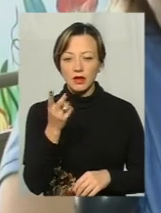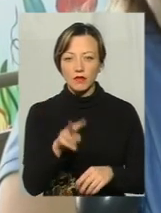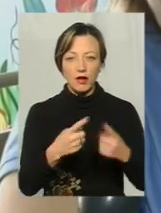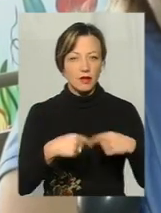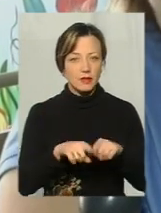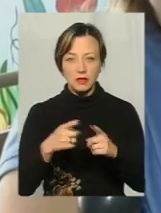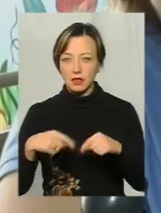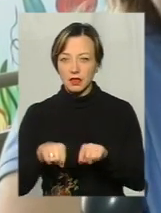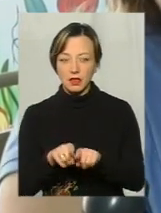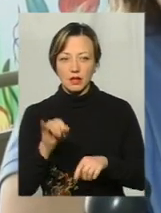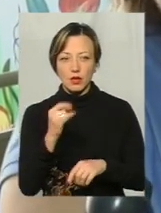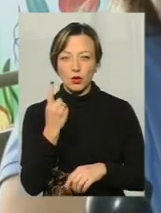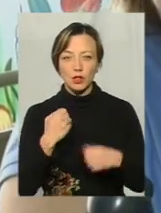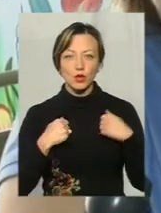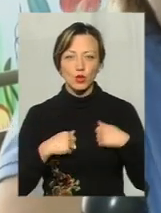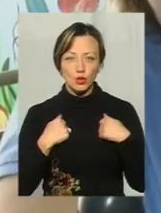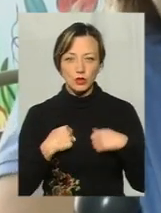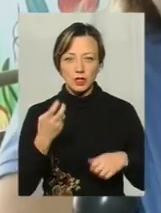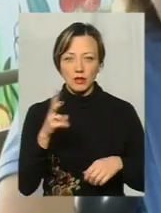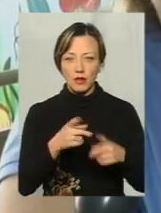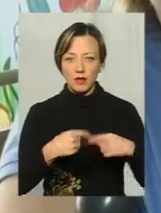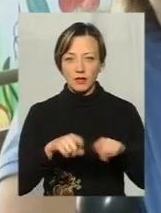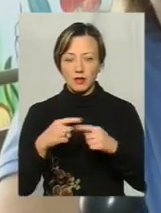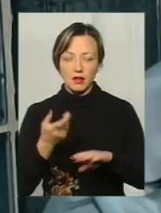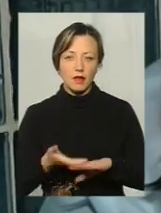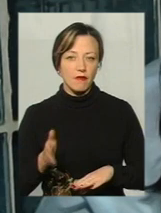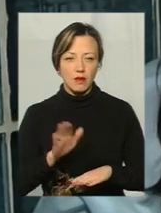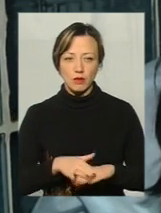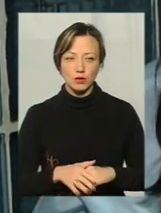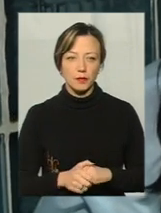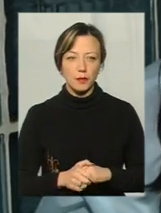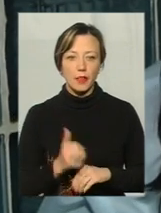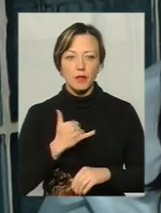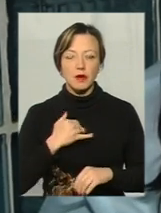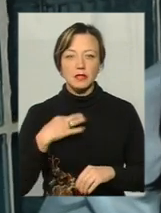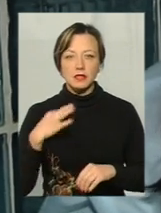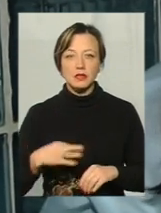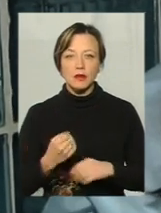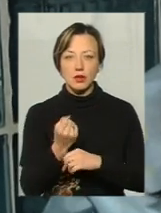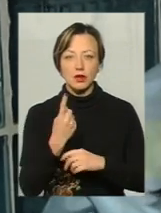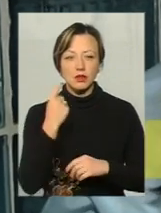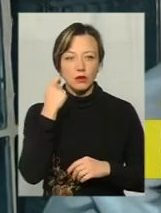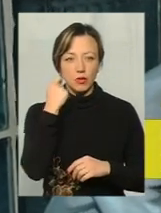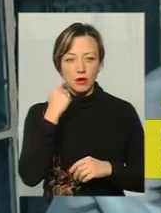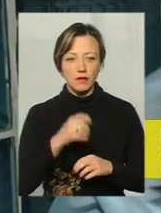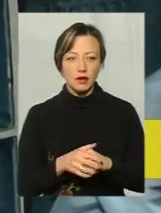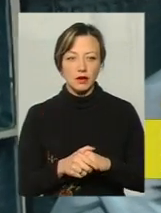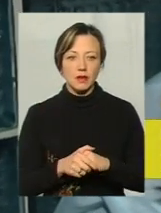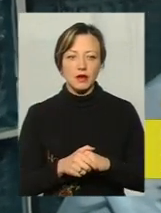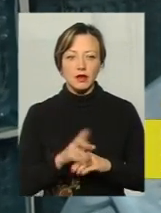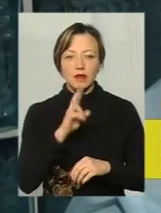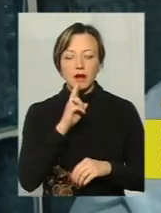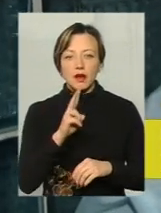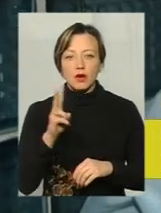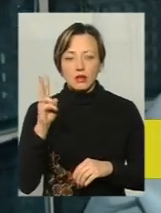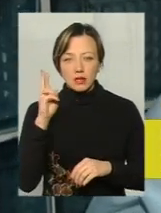відділення і один душ на два відділення. Це дуже важко. У мене синочку 11 років. Два роки